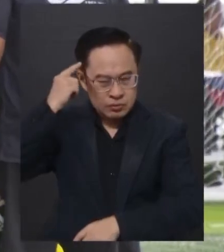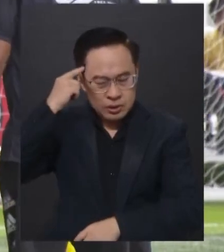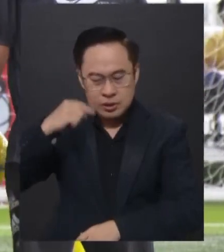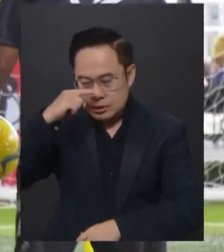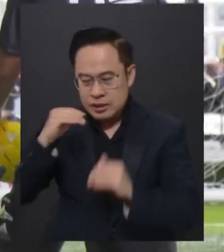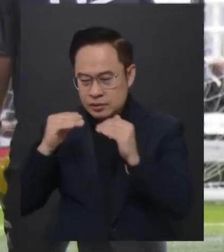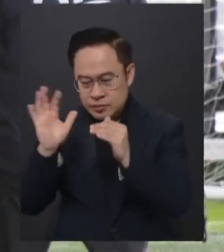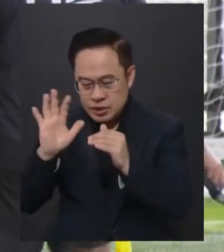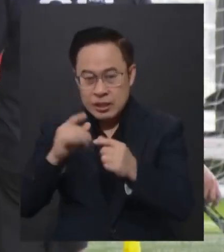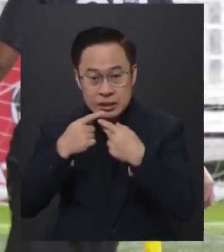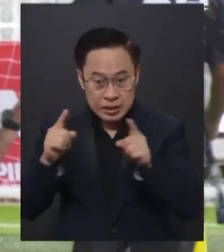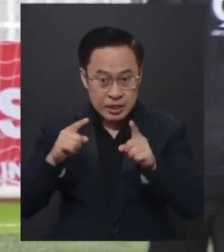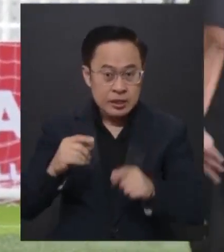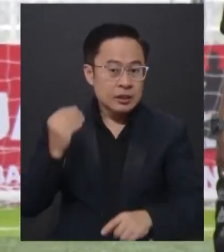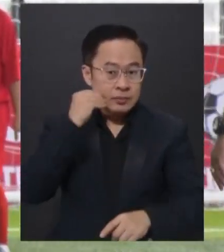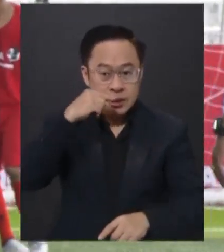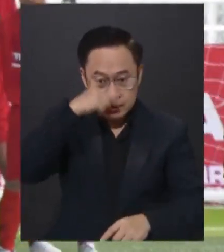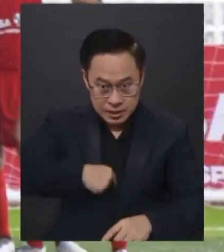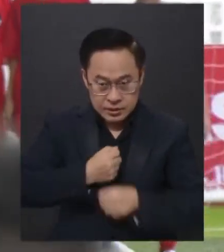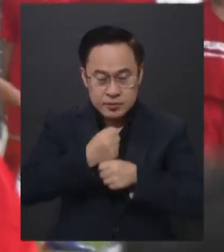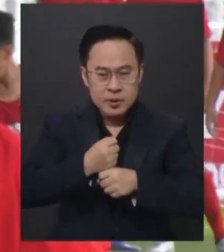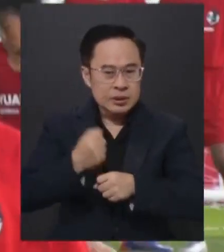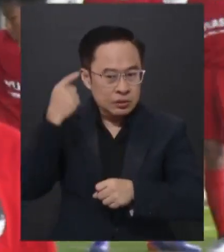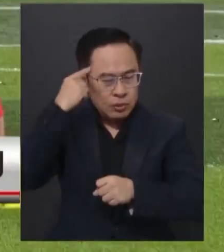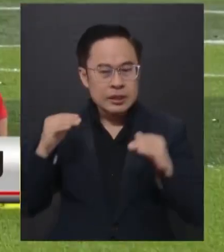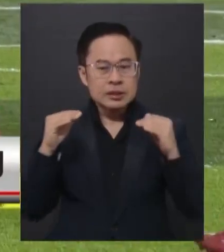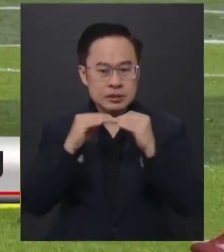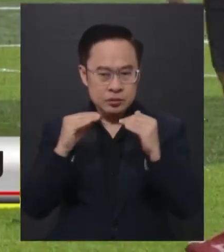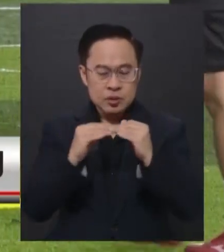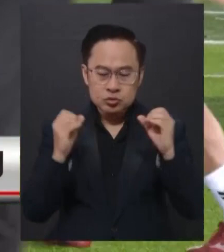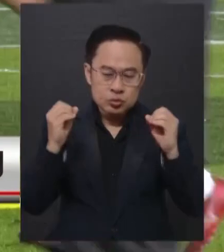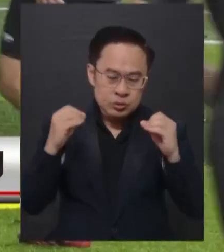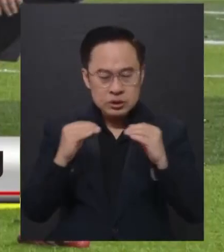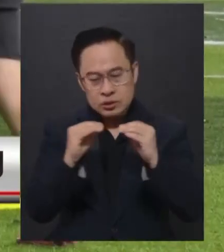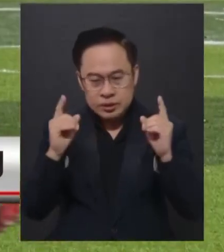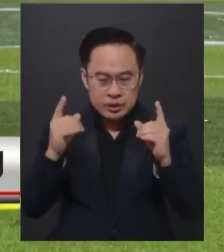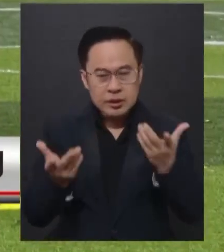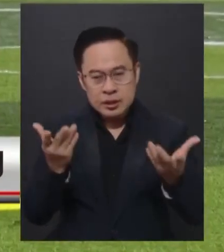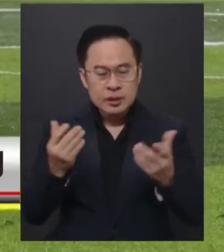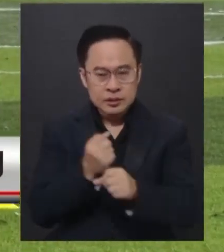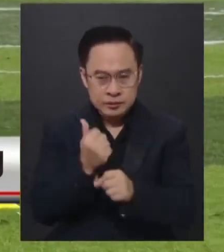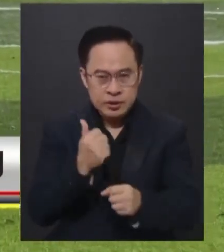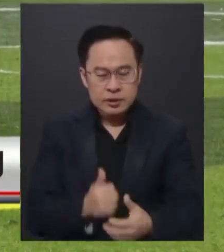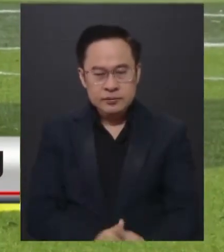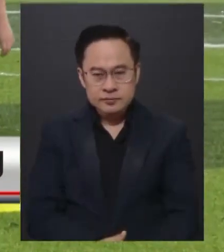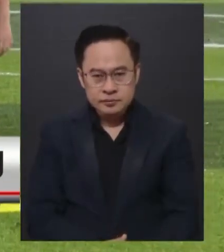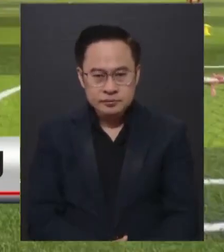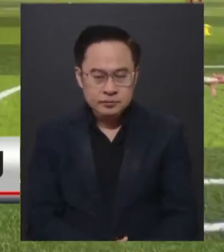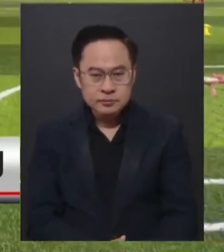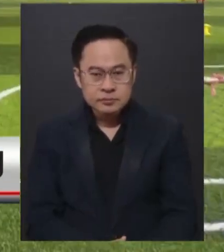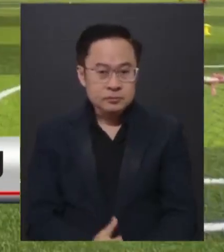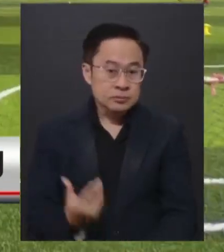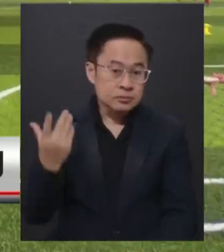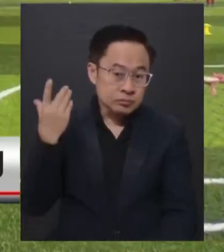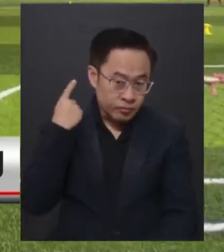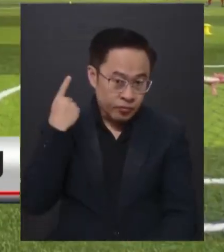แต่ว่าอย่างที่เห็นภาพบรรยากาศโค้ชโย่งอยู่ในตอนนี้นะคะเมื่อวานที่ผ่านมาค่ะโค้ชโย่งพร้อมด้วยพี่ตีสินทวีชัยหทัยรัตนกุลค่ะ2อดีต